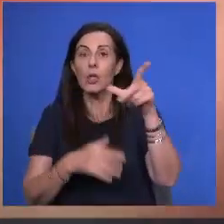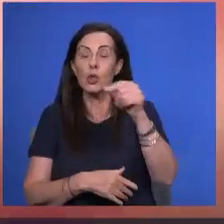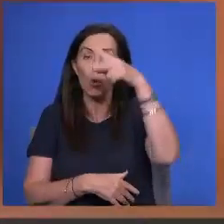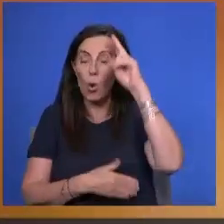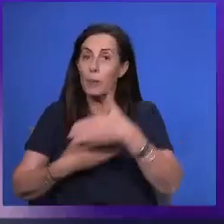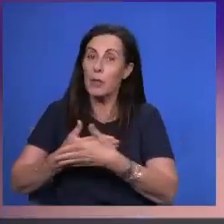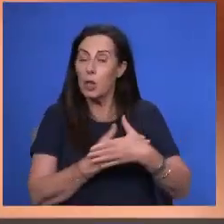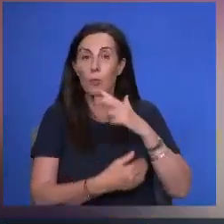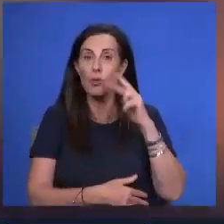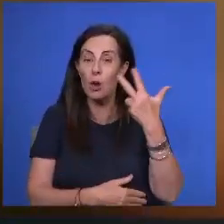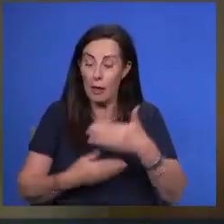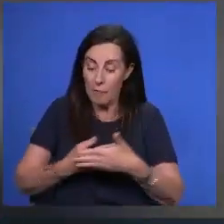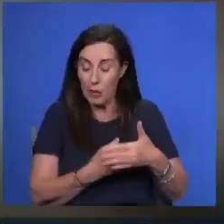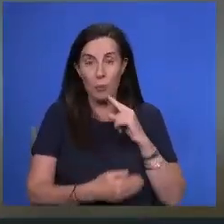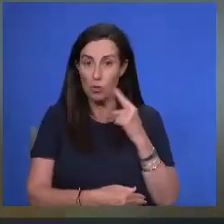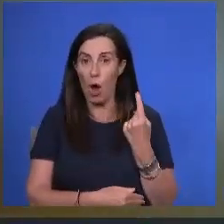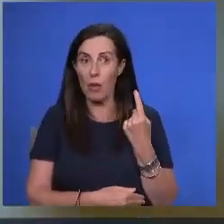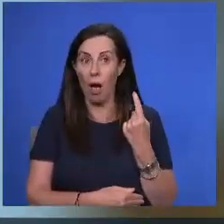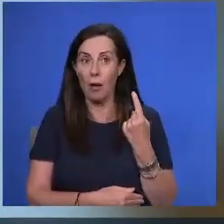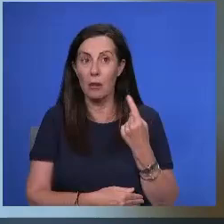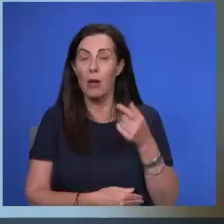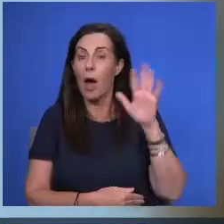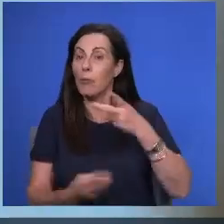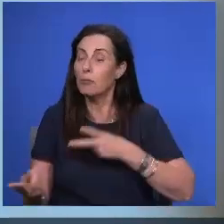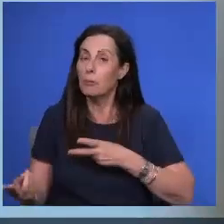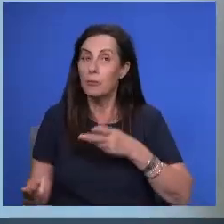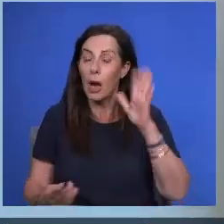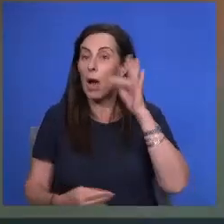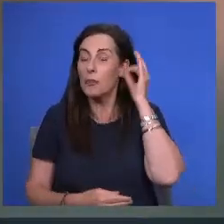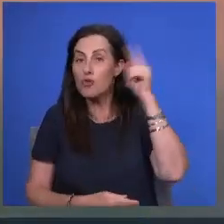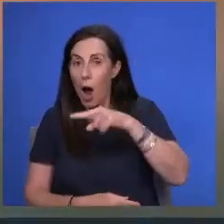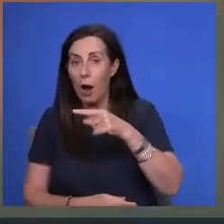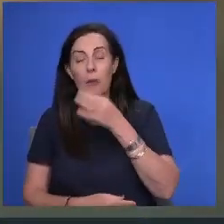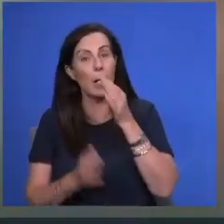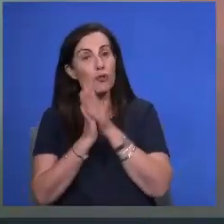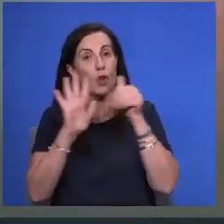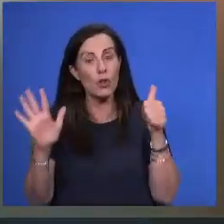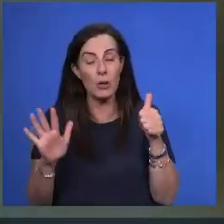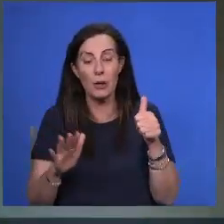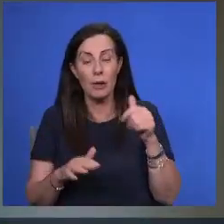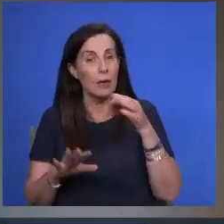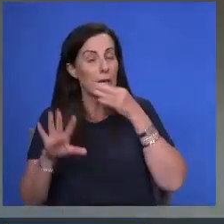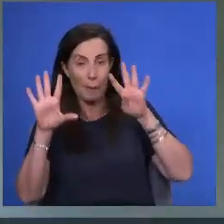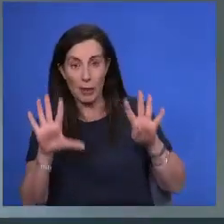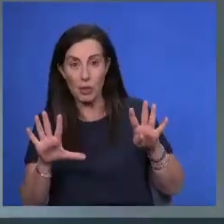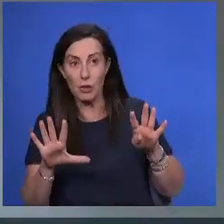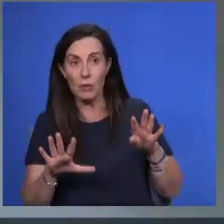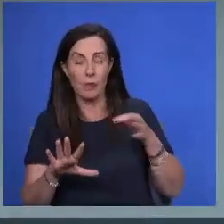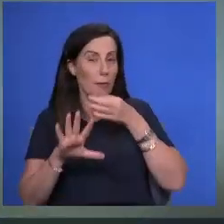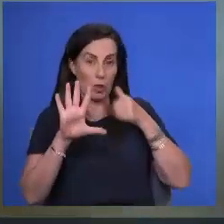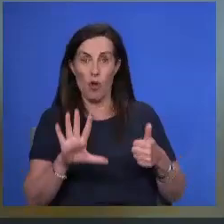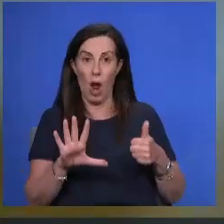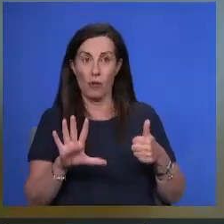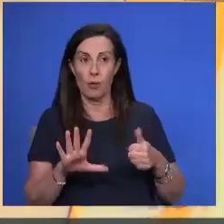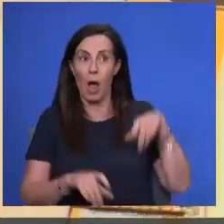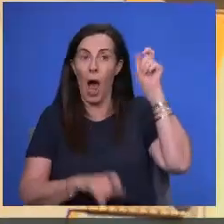פעוטה בת 3 ותינוקת בת שנה. בנוסף פונו מהבניין אישה, נערה בת 16, ילדה כבת 9 וילדה כבת 6.